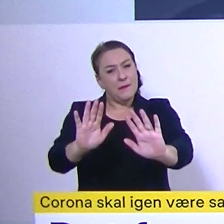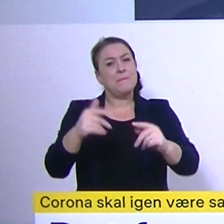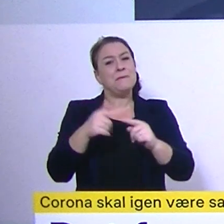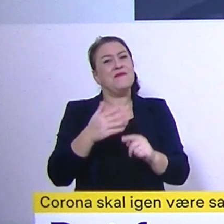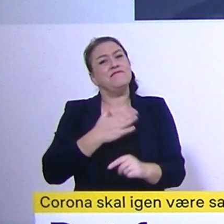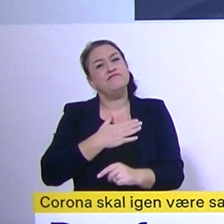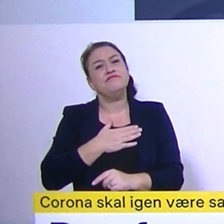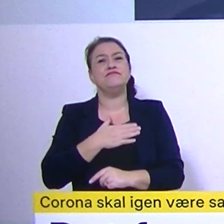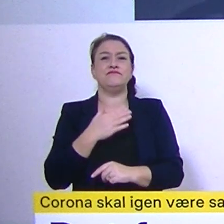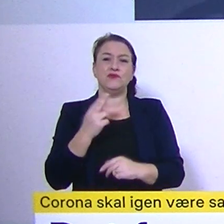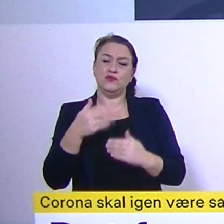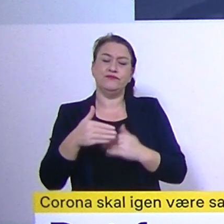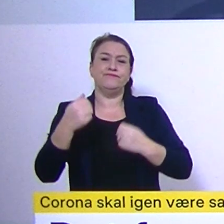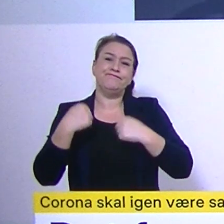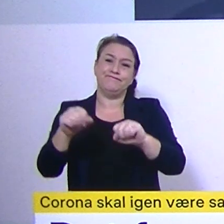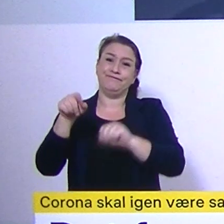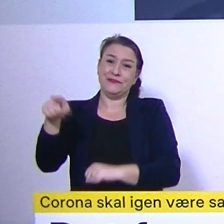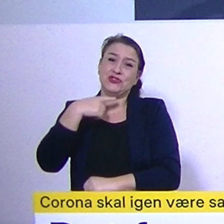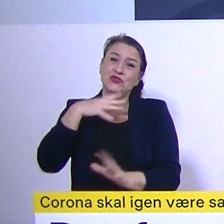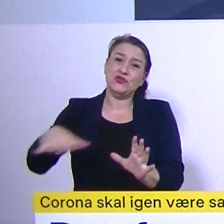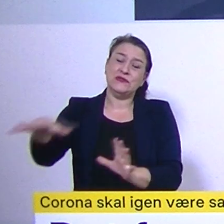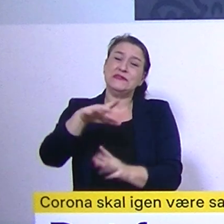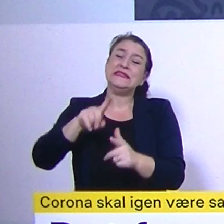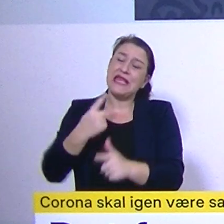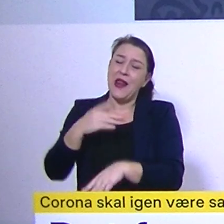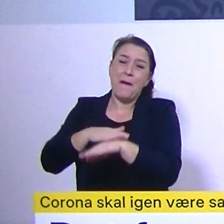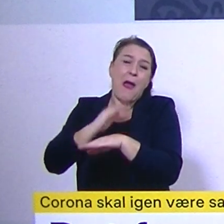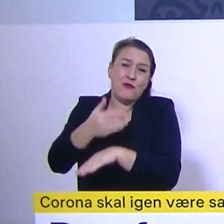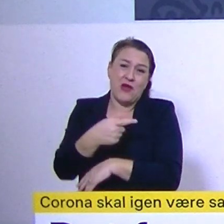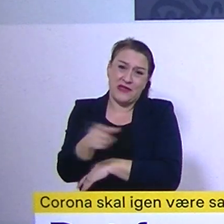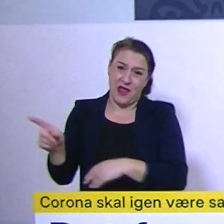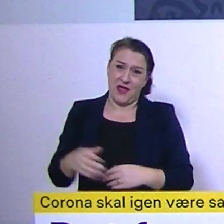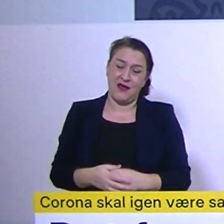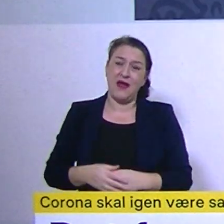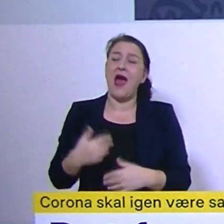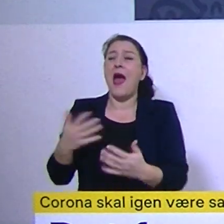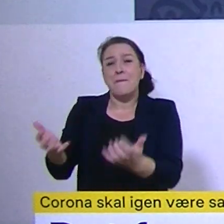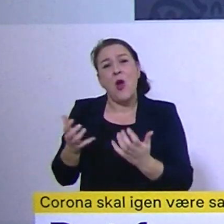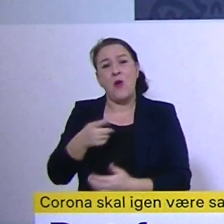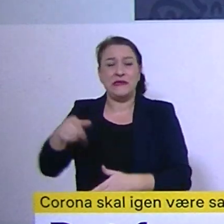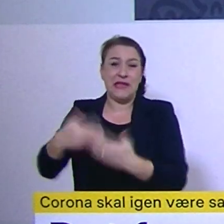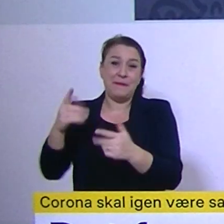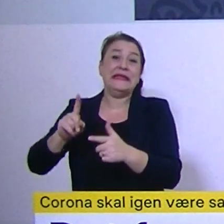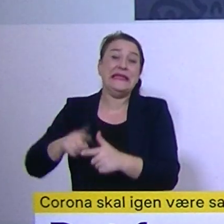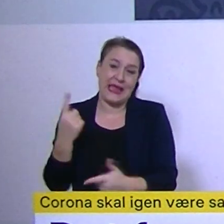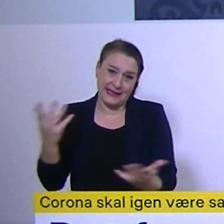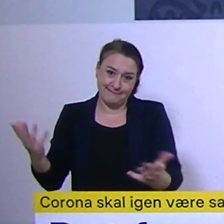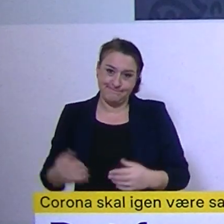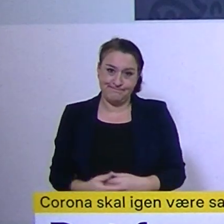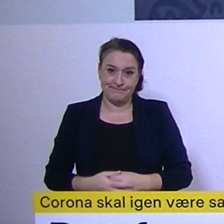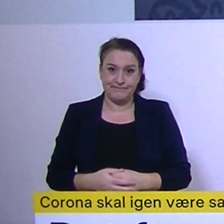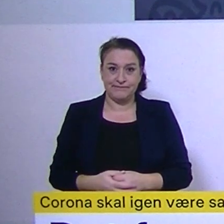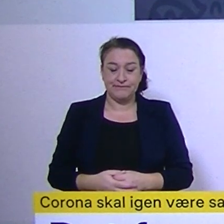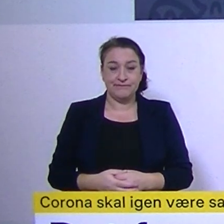indsats igen. For Danmark har igen ro for jer. Smitten skal ned.